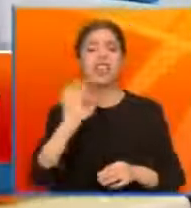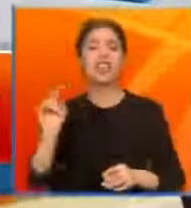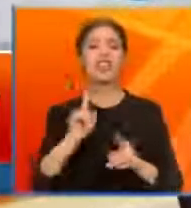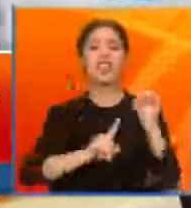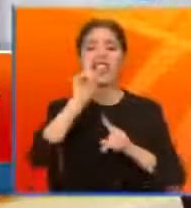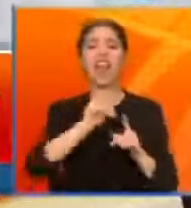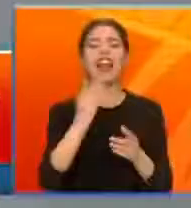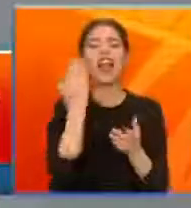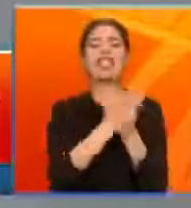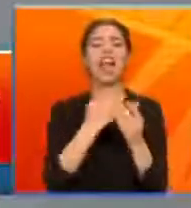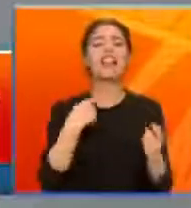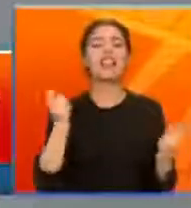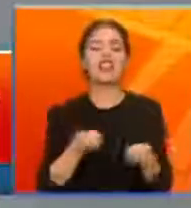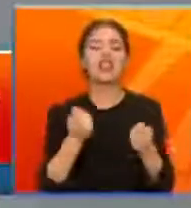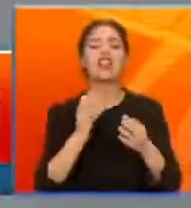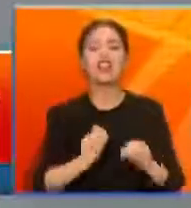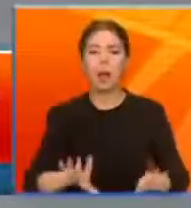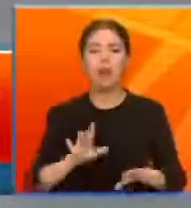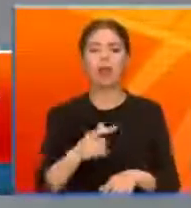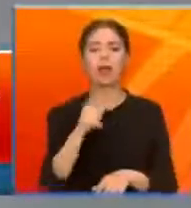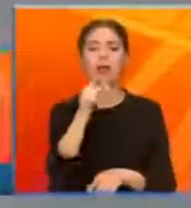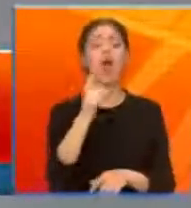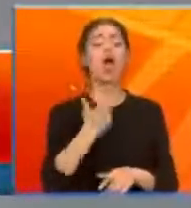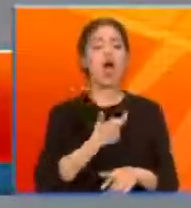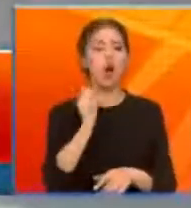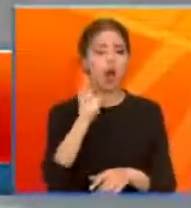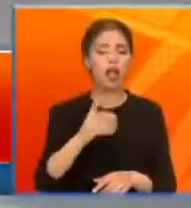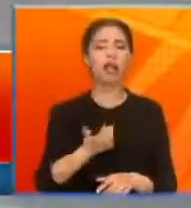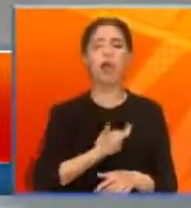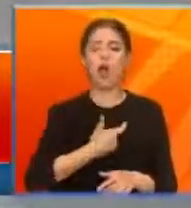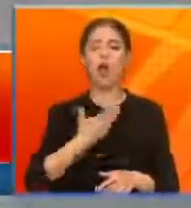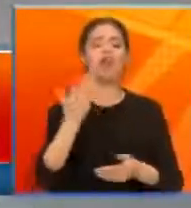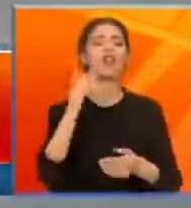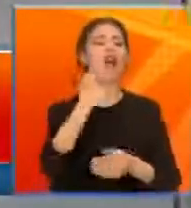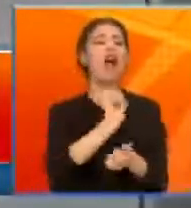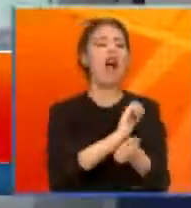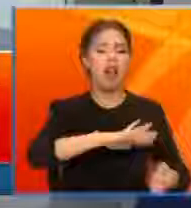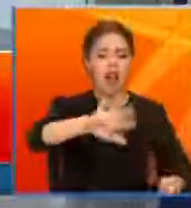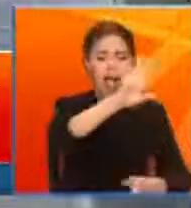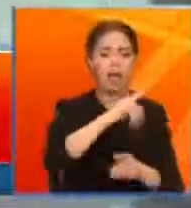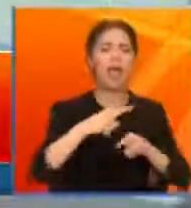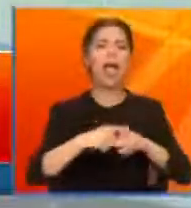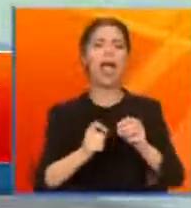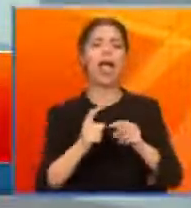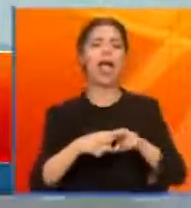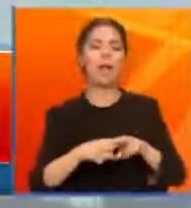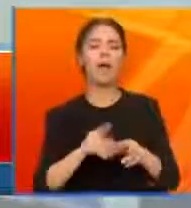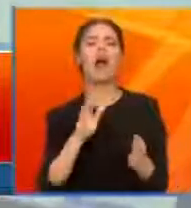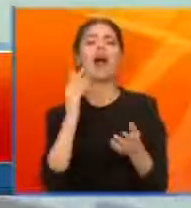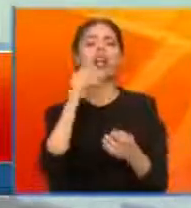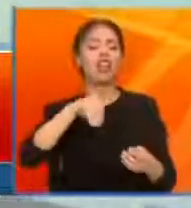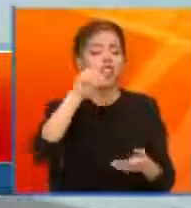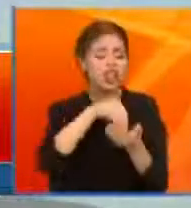internetten ders işlememiştim. Öğretmen, öğrenci ve veliler eğitim içeriklerine eba.gov.tr